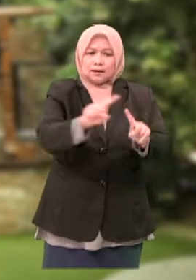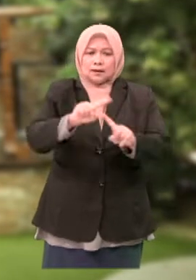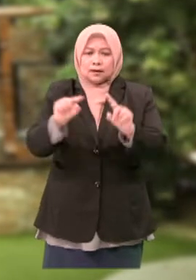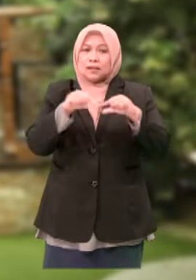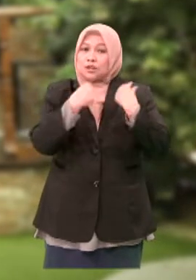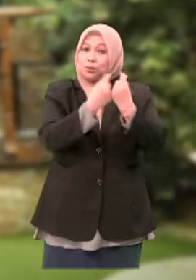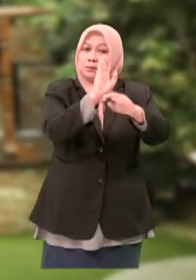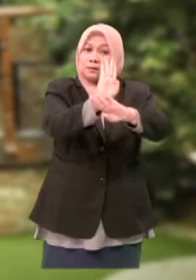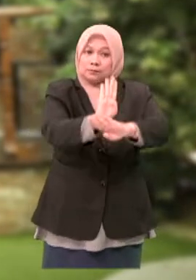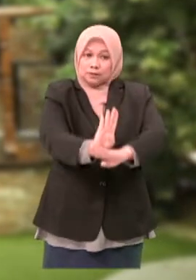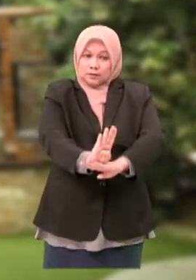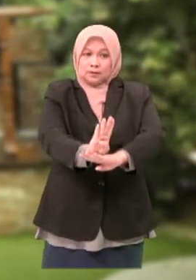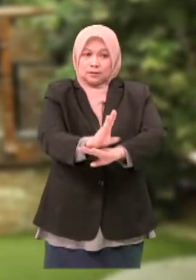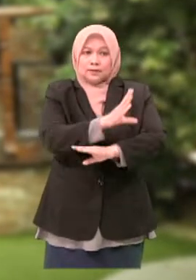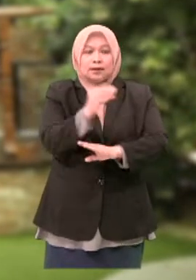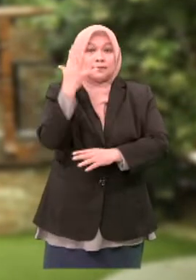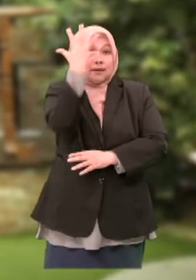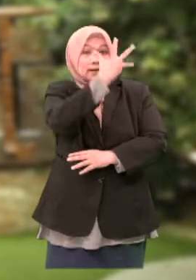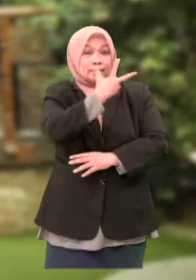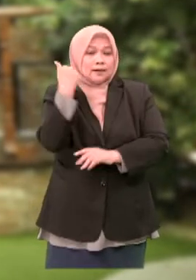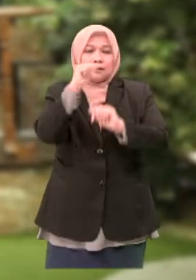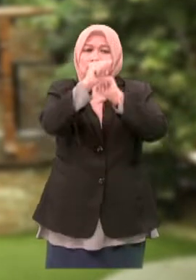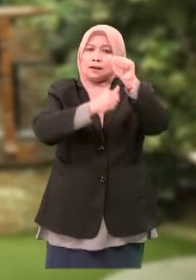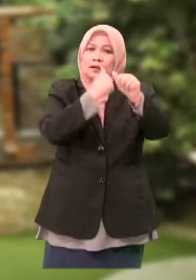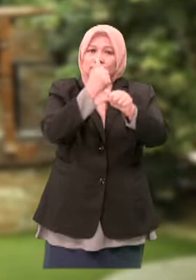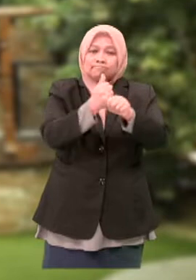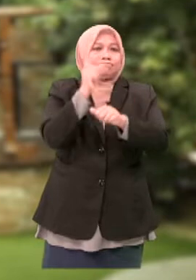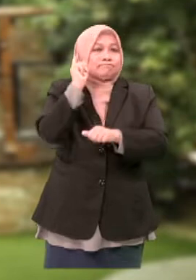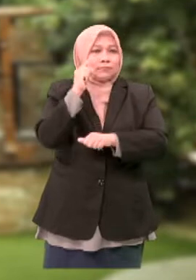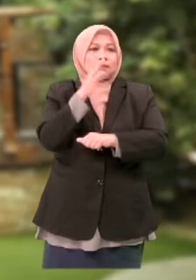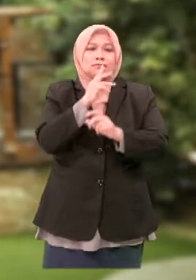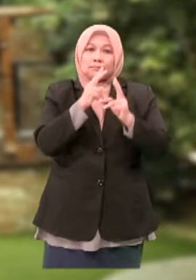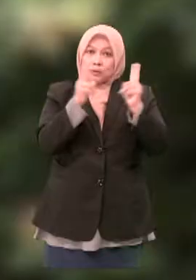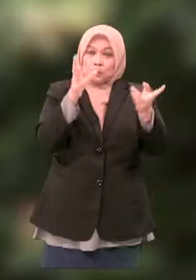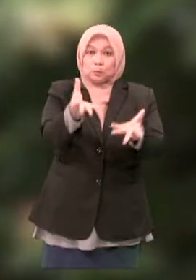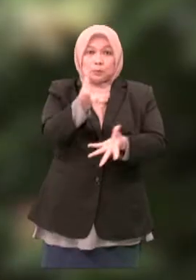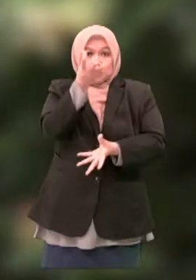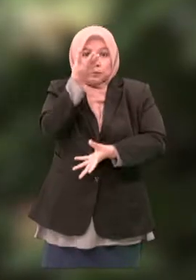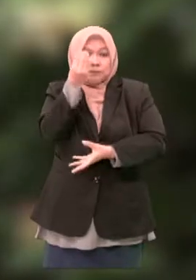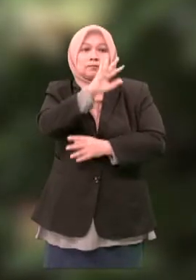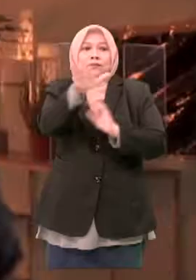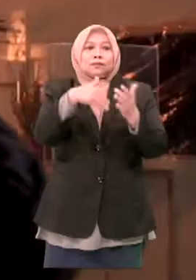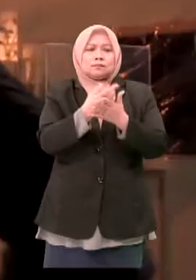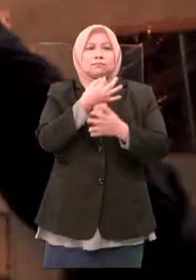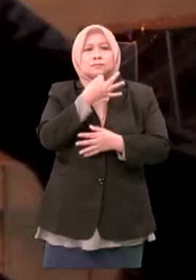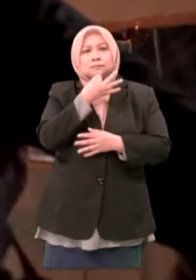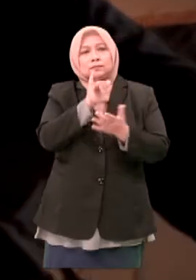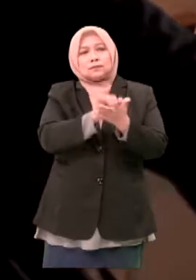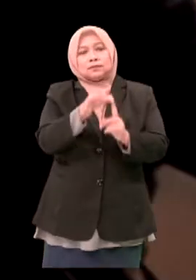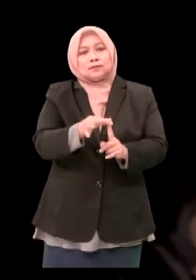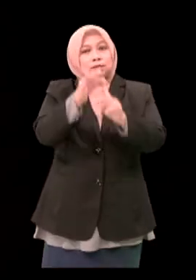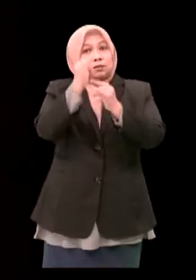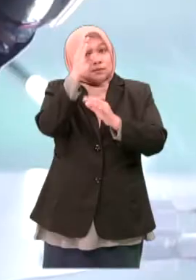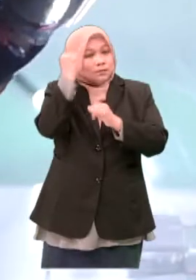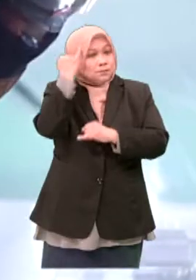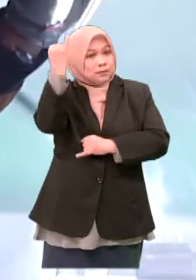dan budaya serta keindahan alam semula jadi yang memukau. Keajaiban ini menjadi